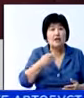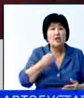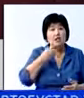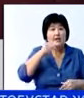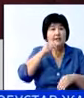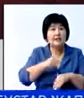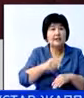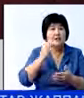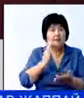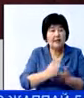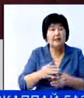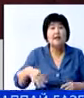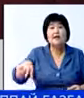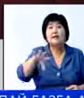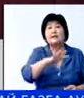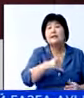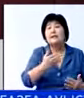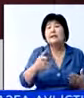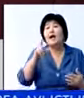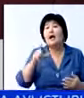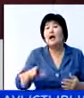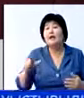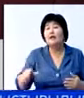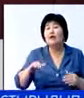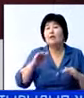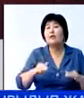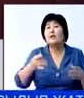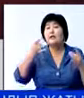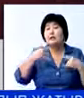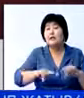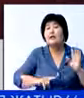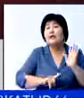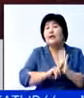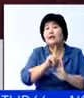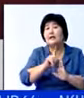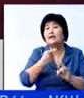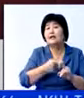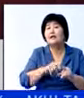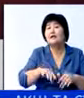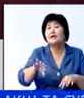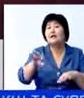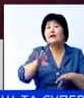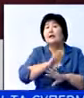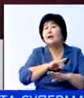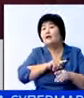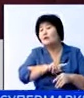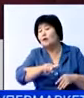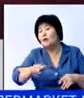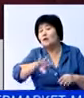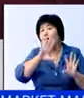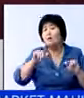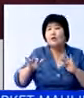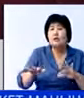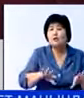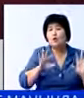сезініп келеді. Сіздер тек адам баласы дүние есігін ашқан сәттен ақтық сапарға шығарып салуға дейінгі барлық жөн